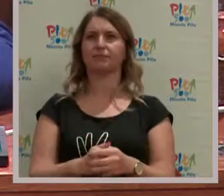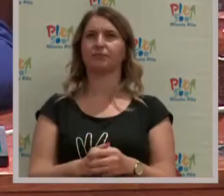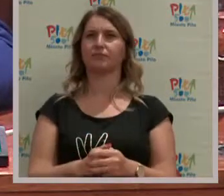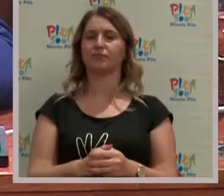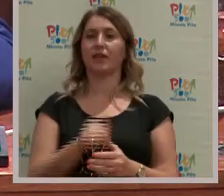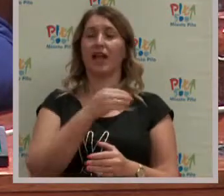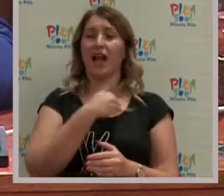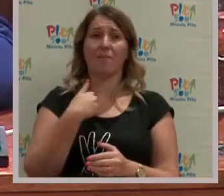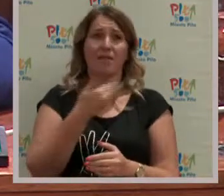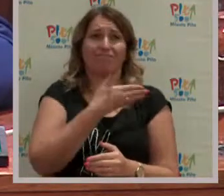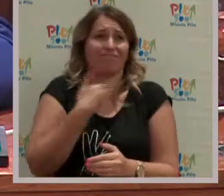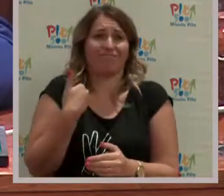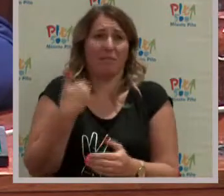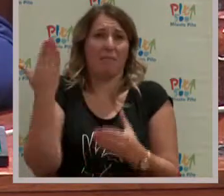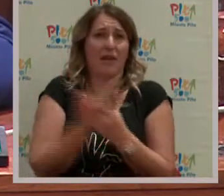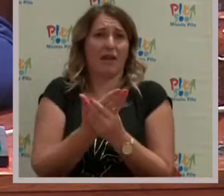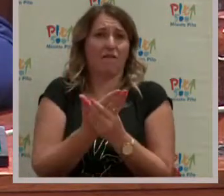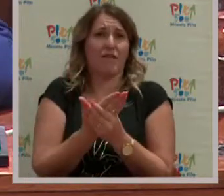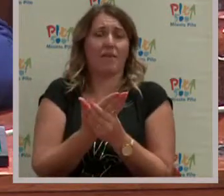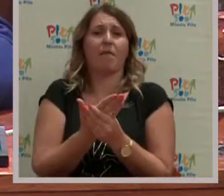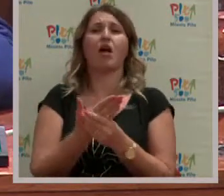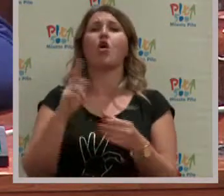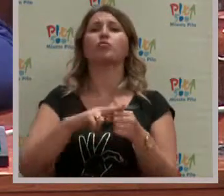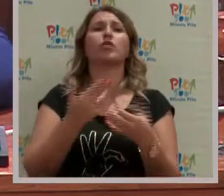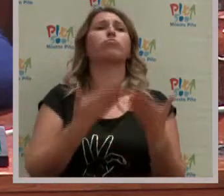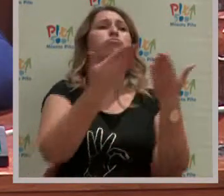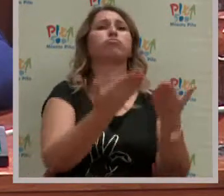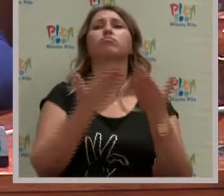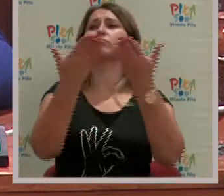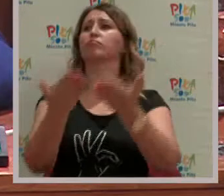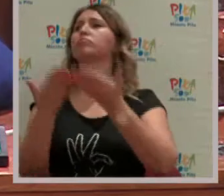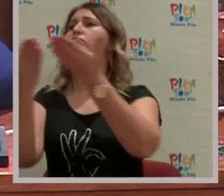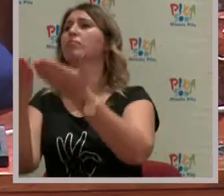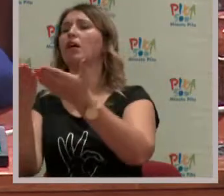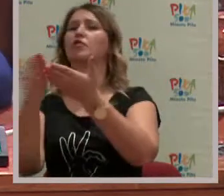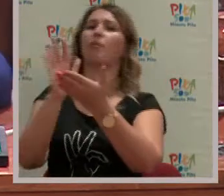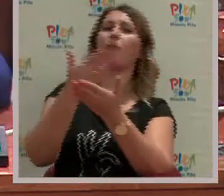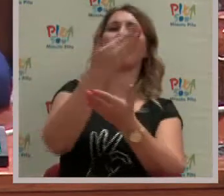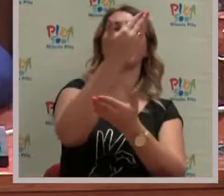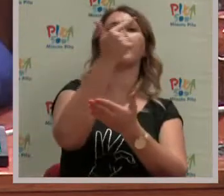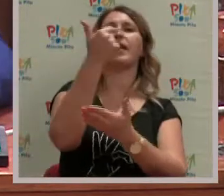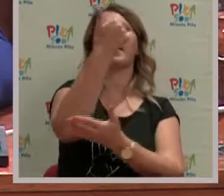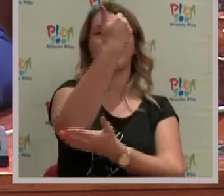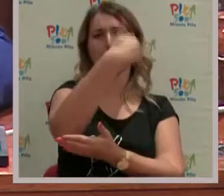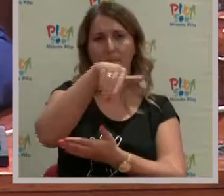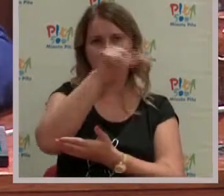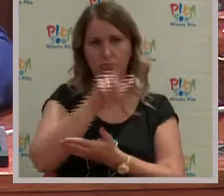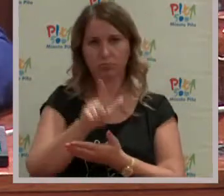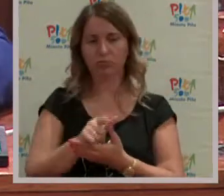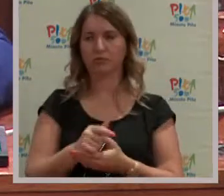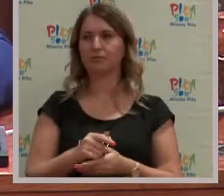sponsorów, którzy za reklamę na żużlu dają do klubu milion złotych. Wizyta